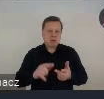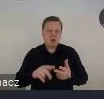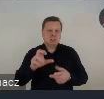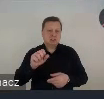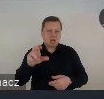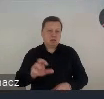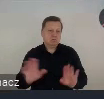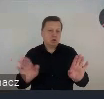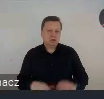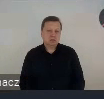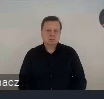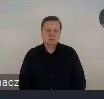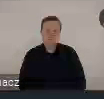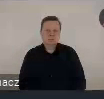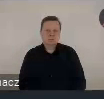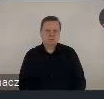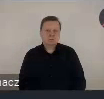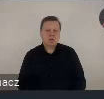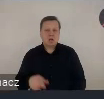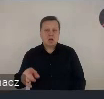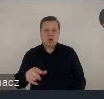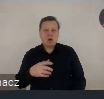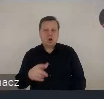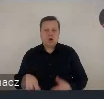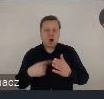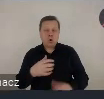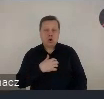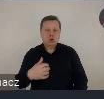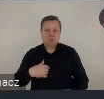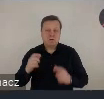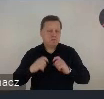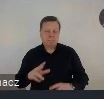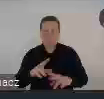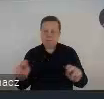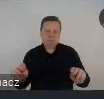Rzemieślnicze. Natomiast koła gospodyń wiejskich